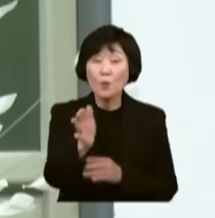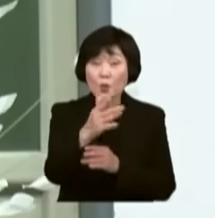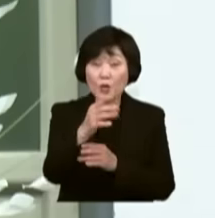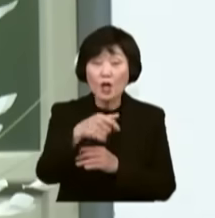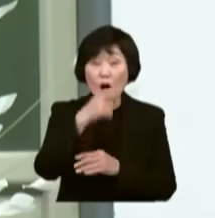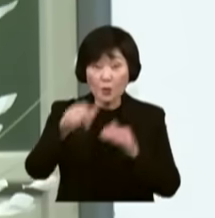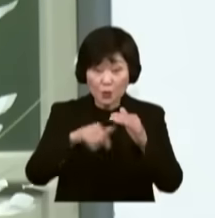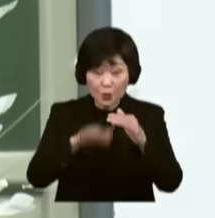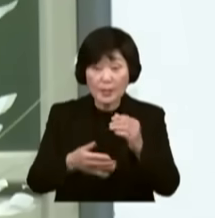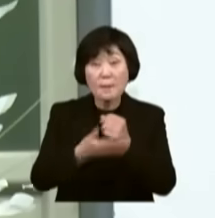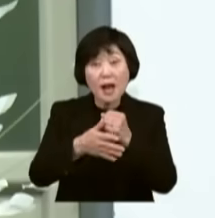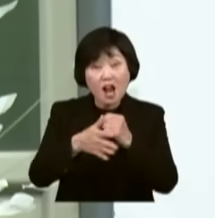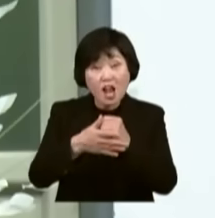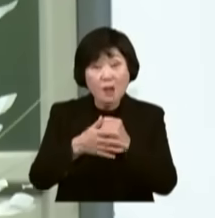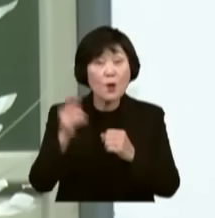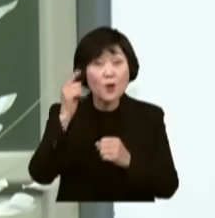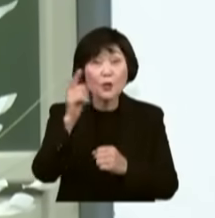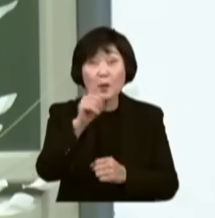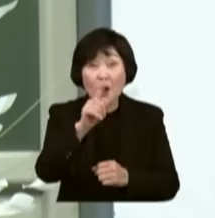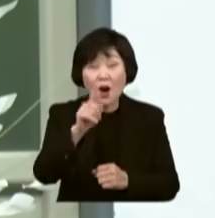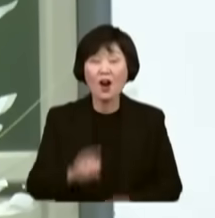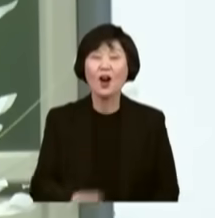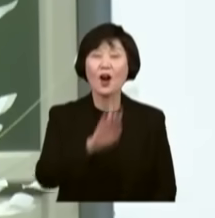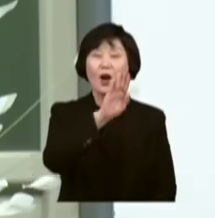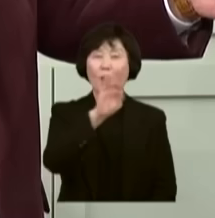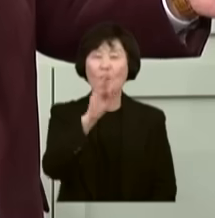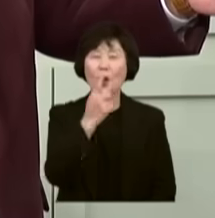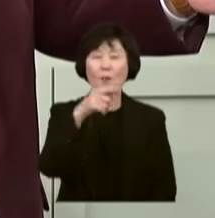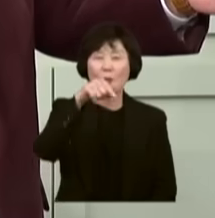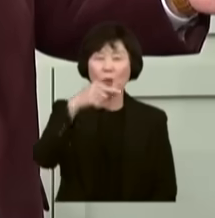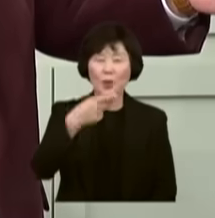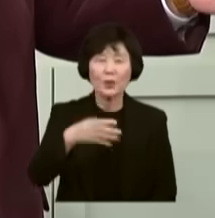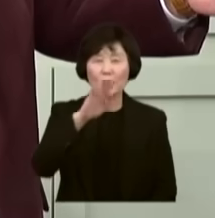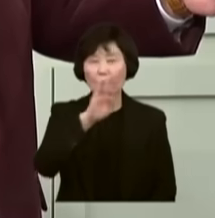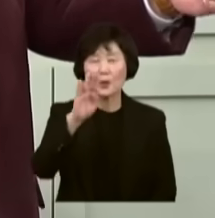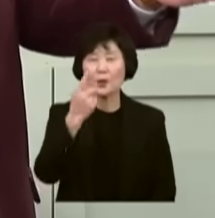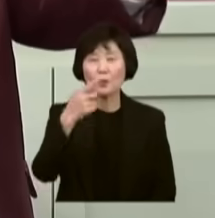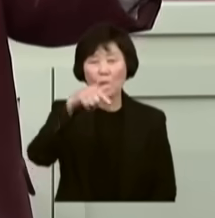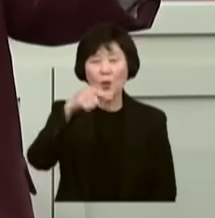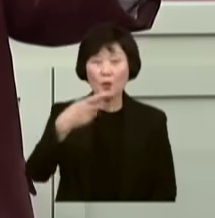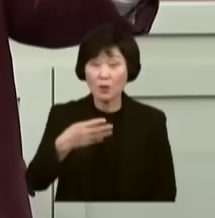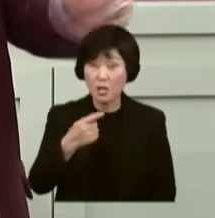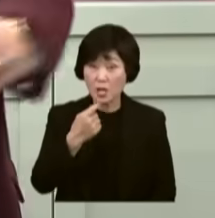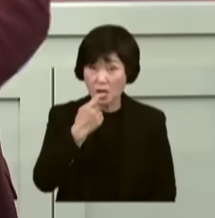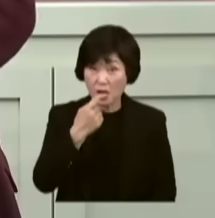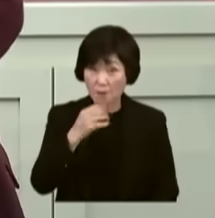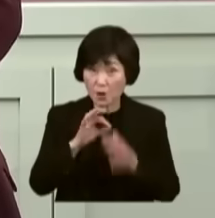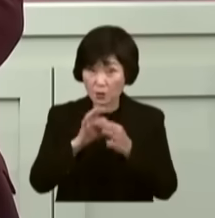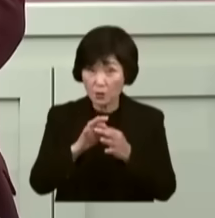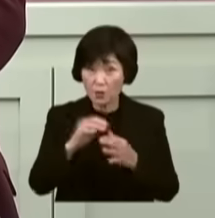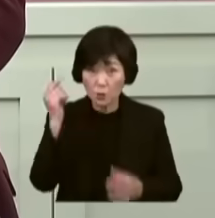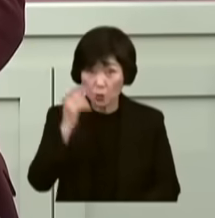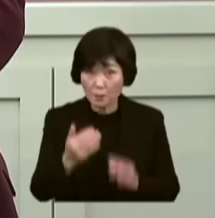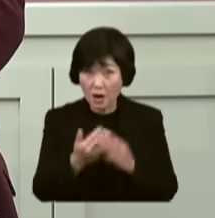나는지. 뽀글뽀글뽀글. 아니래니까. 아니 뭐예요? 뭐예요? 그건 입에서 나는 소리지. 아니 방귀니까 아무튼 뽀글뽀글.